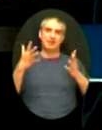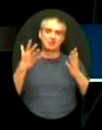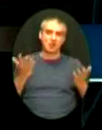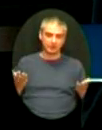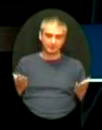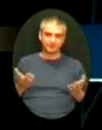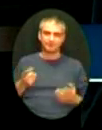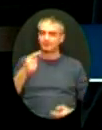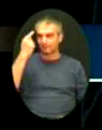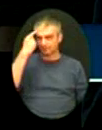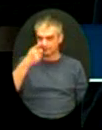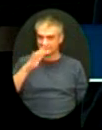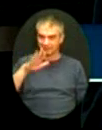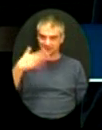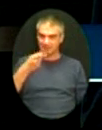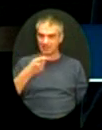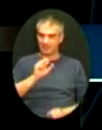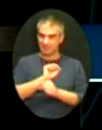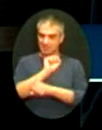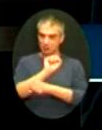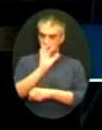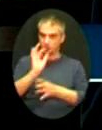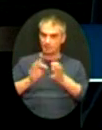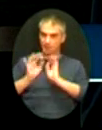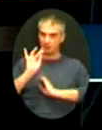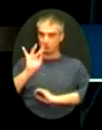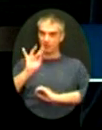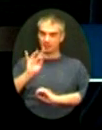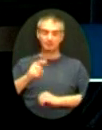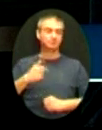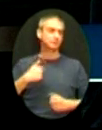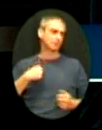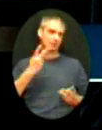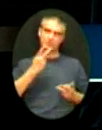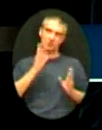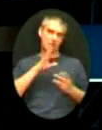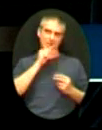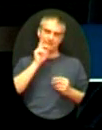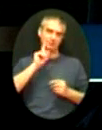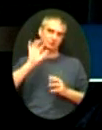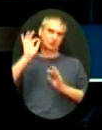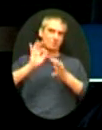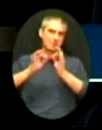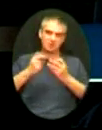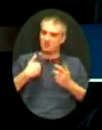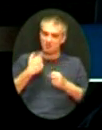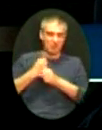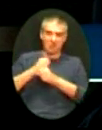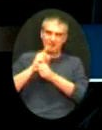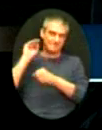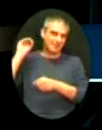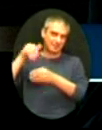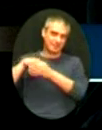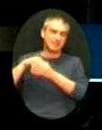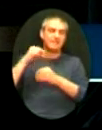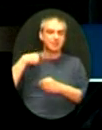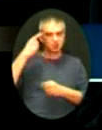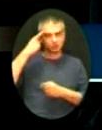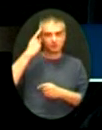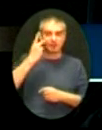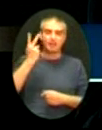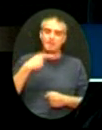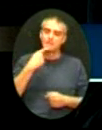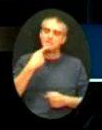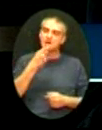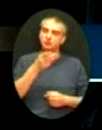מזה. להערכתך יהיה כאן אירוע של הפרקליטות? אני כמובן לא יכולה לדבר בשם הפרקליטות, כן. ואינני עובדת שם, אבל אני חושבת שהפרשנות,